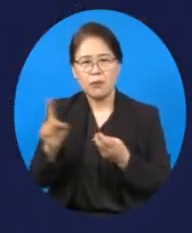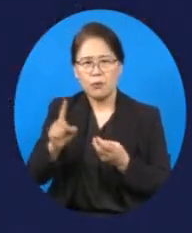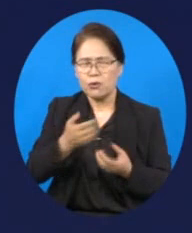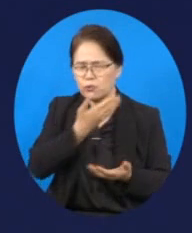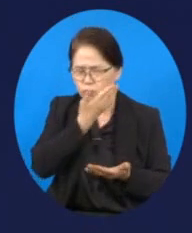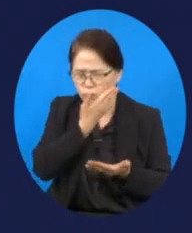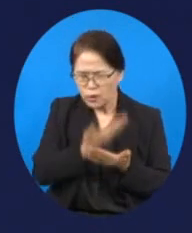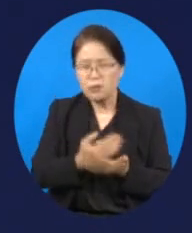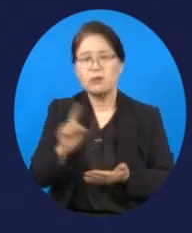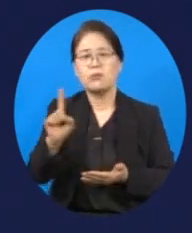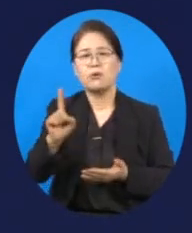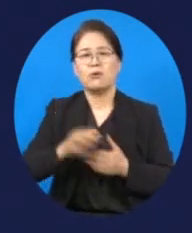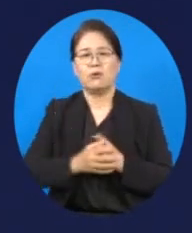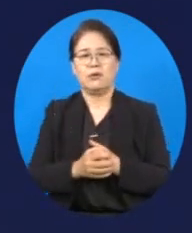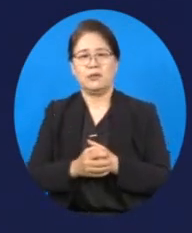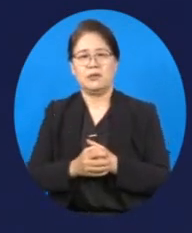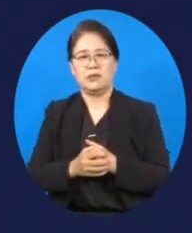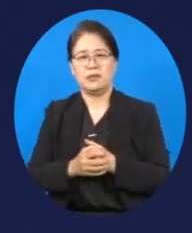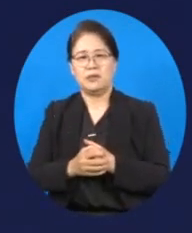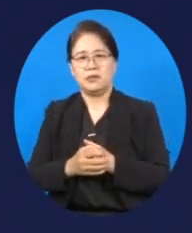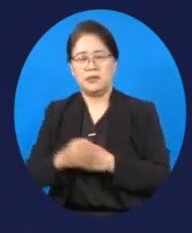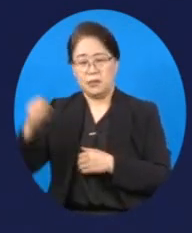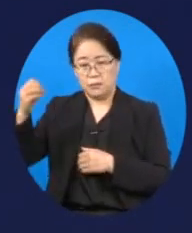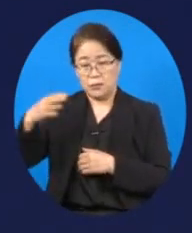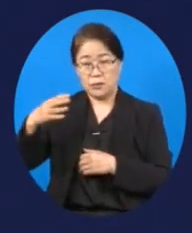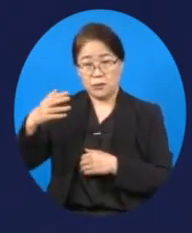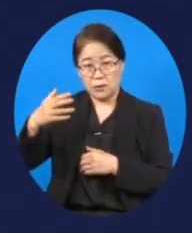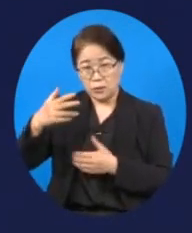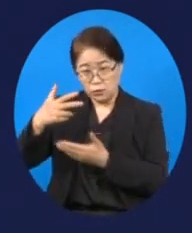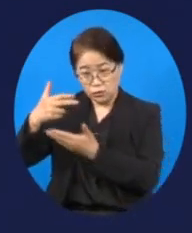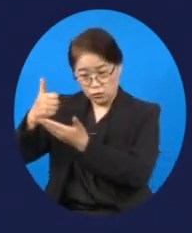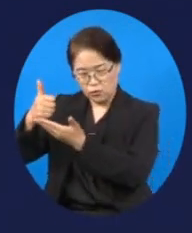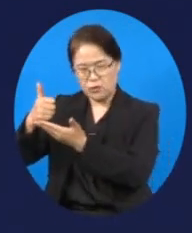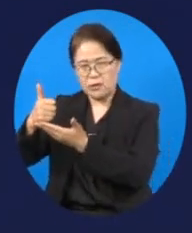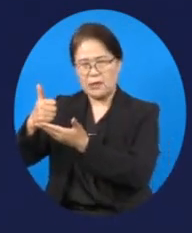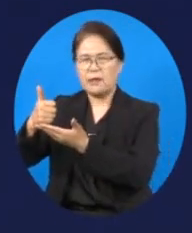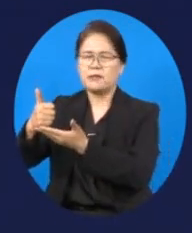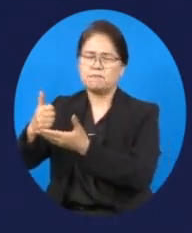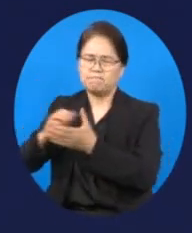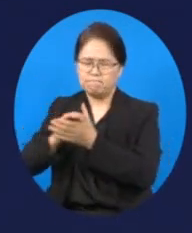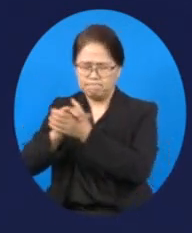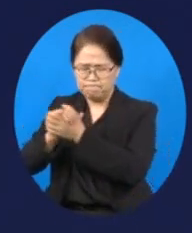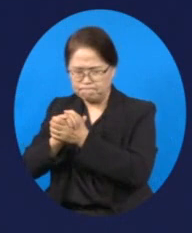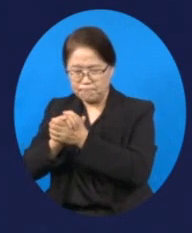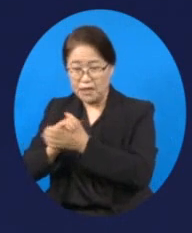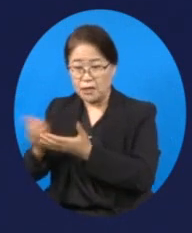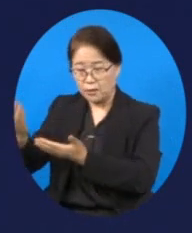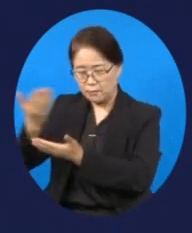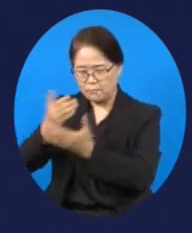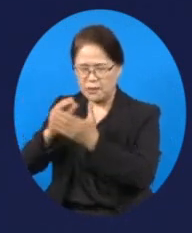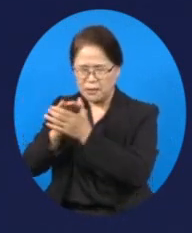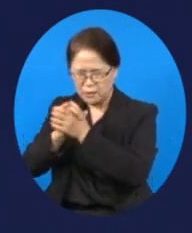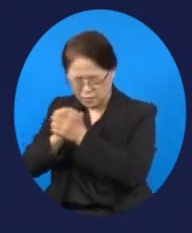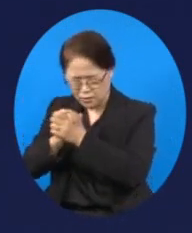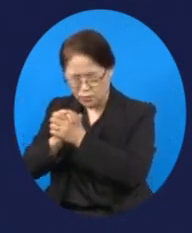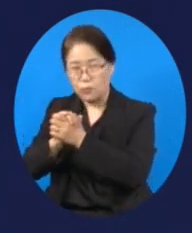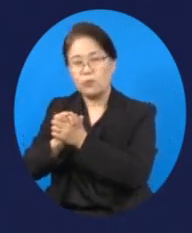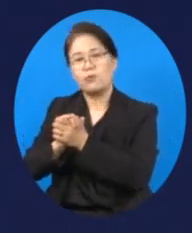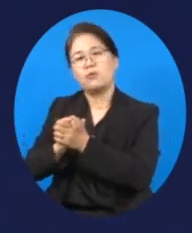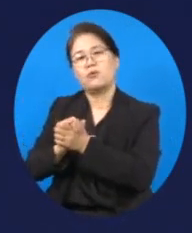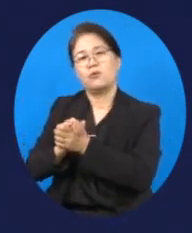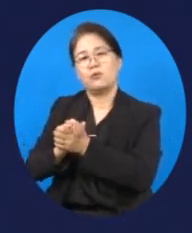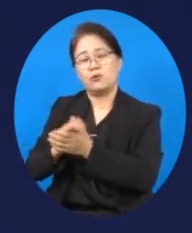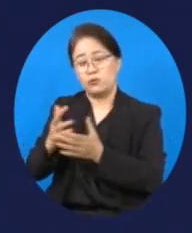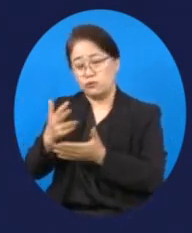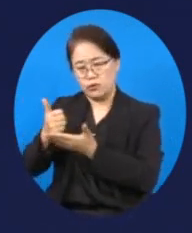중요한게 뭐냐 그러면 빛 되신 주님과의 친밀한 사귐 가운데 살아야 됩니다 그 빛 되신